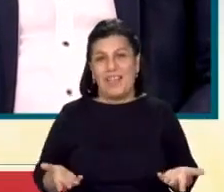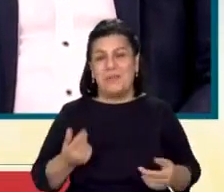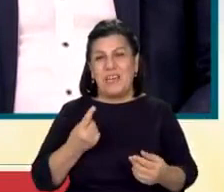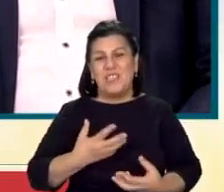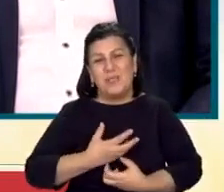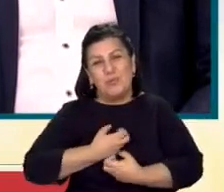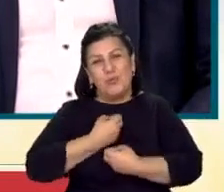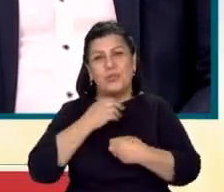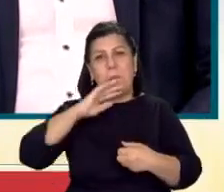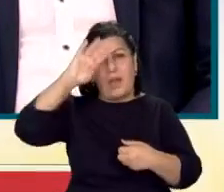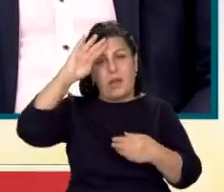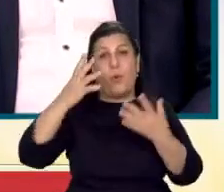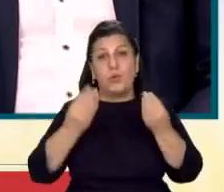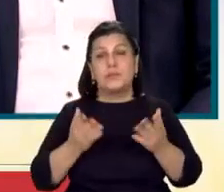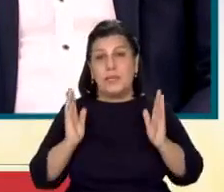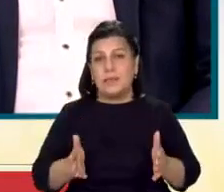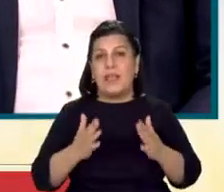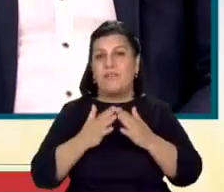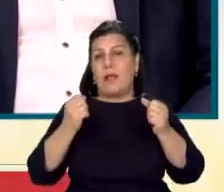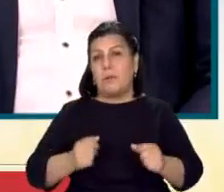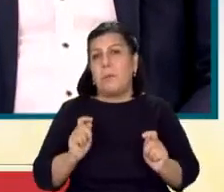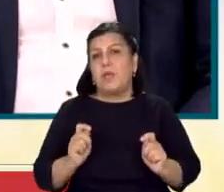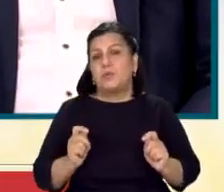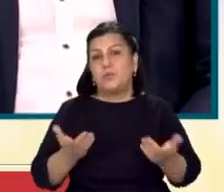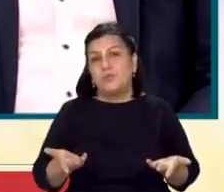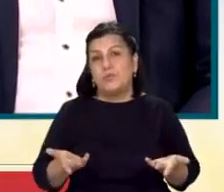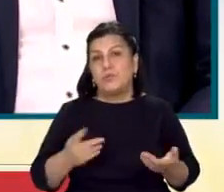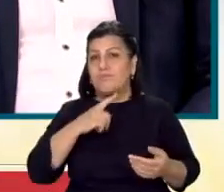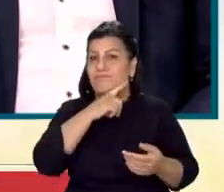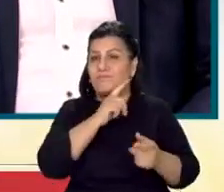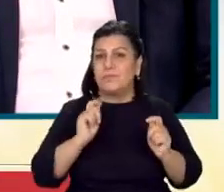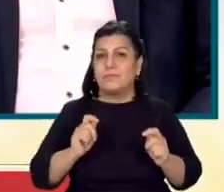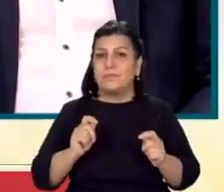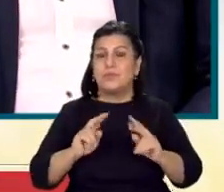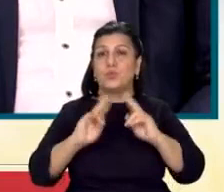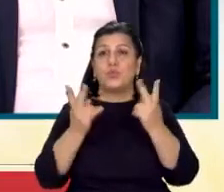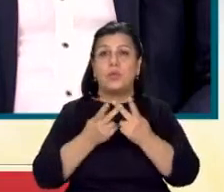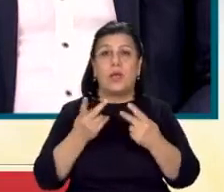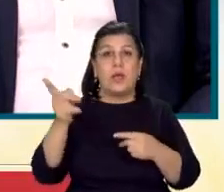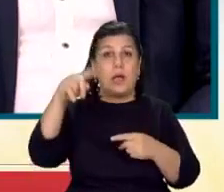Annelik süper gidiyor. Yani bu evde kal